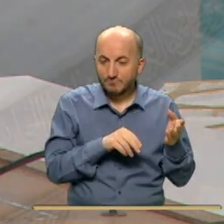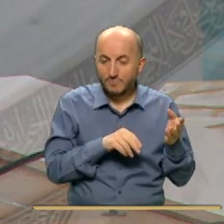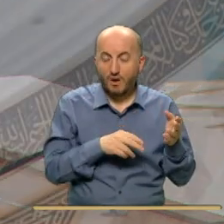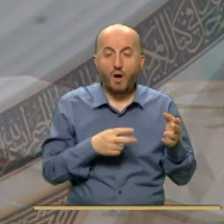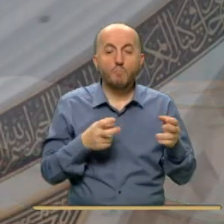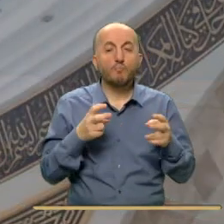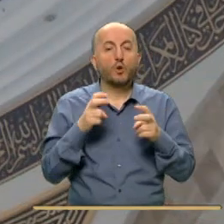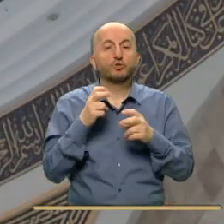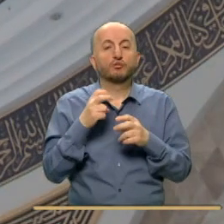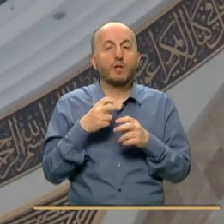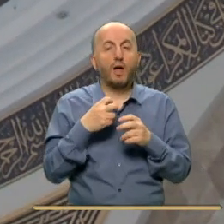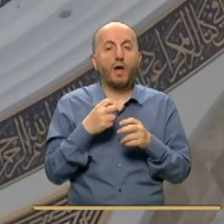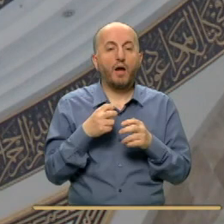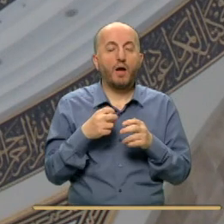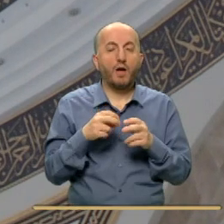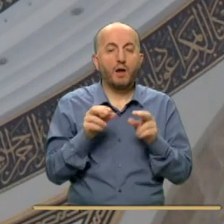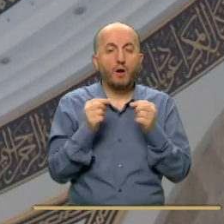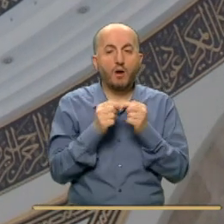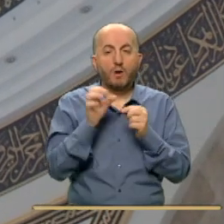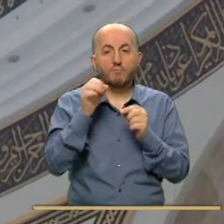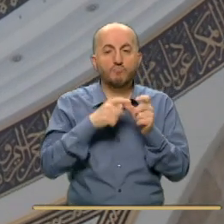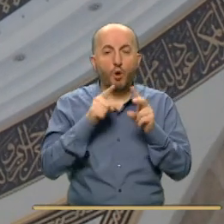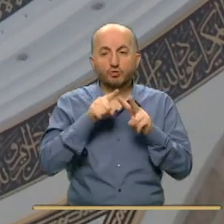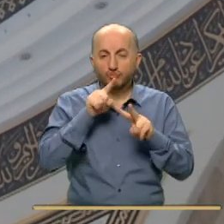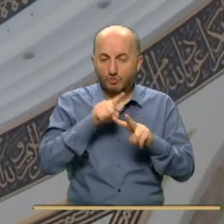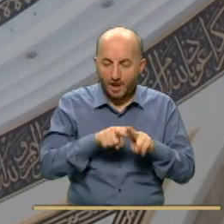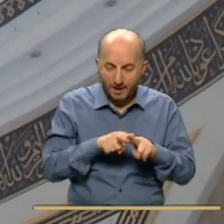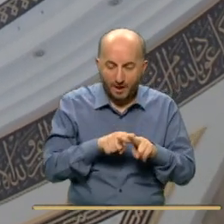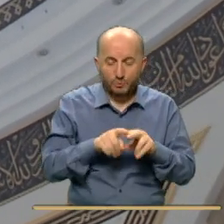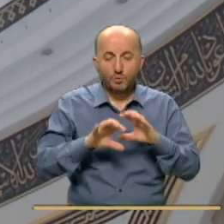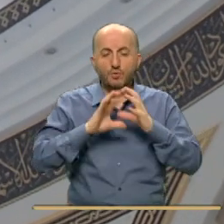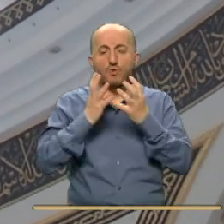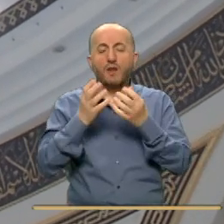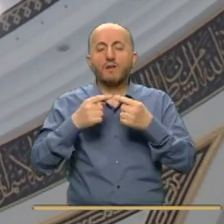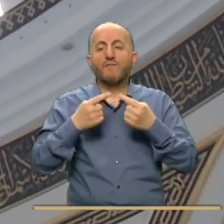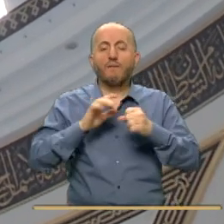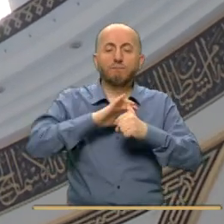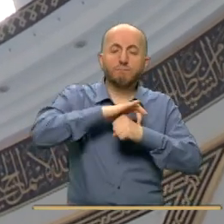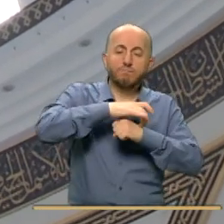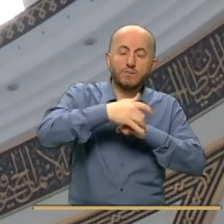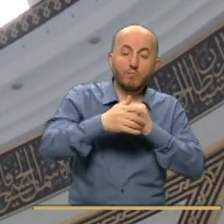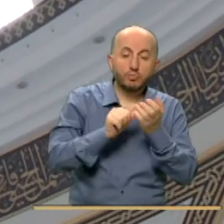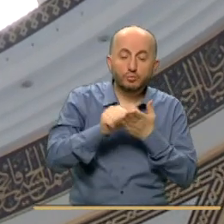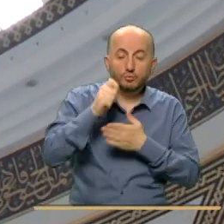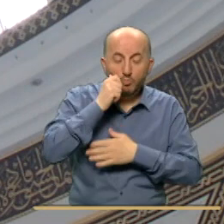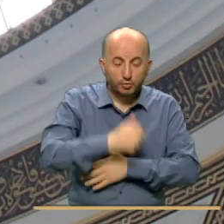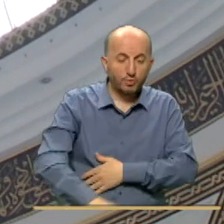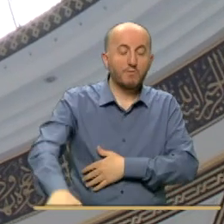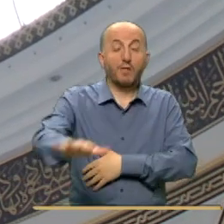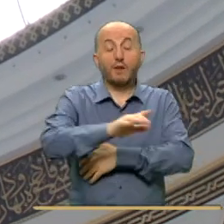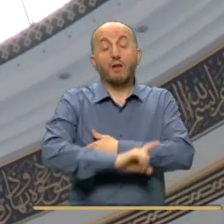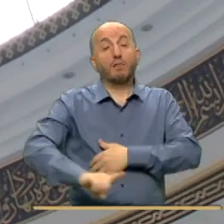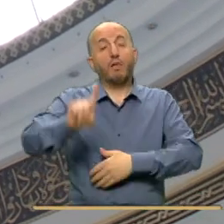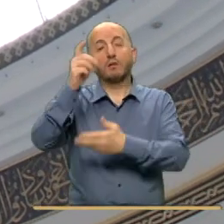Bosna Hersek'e, oradan dünyanın bir ucundan bir ucuna yeryüzündeki bütün Müslümanların